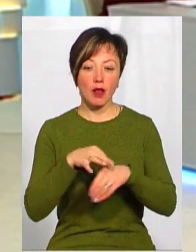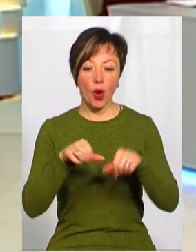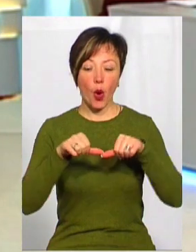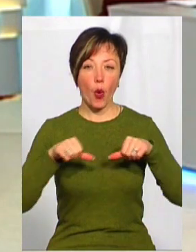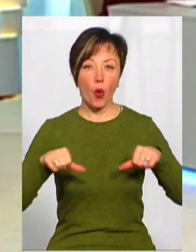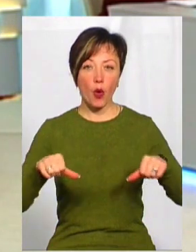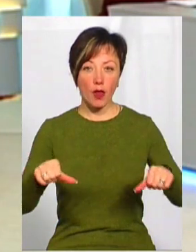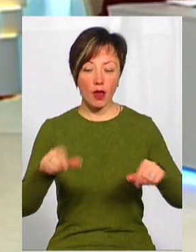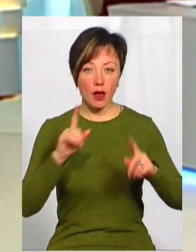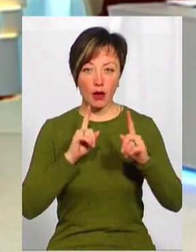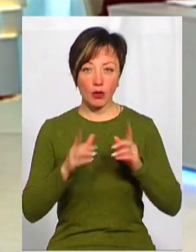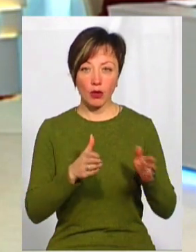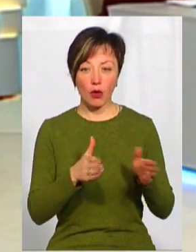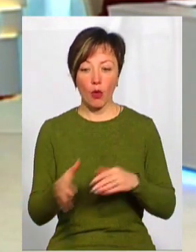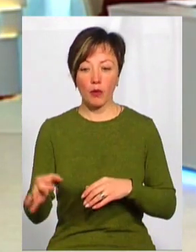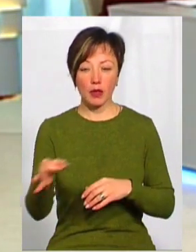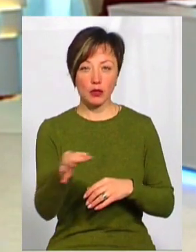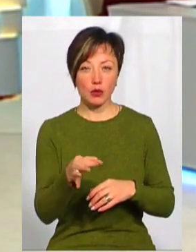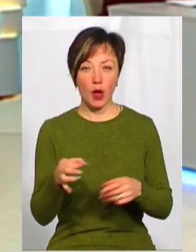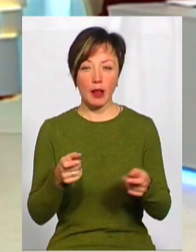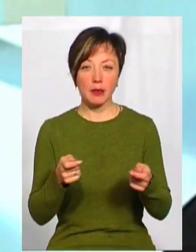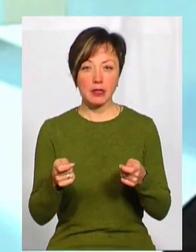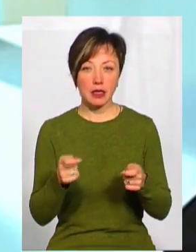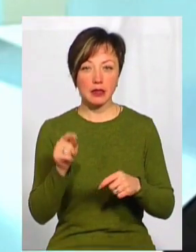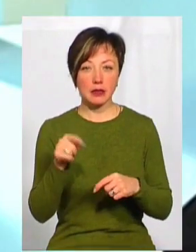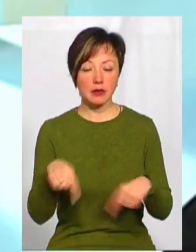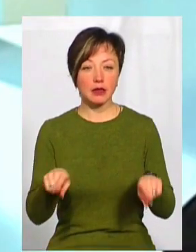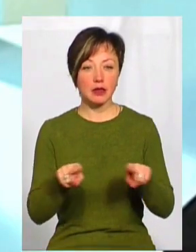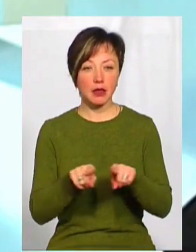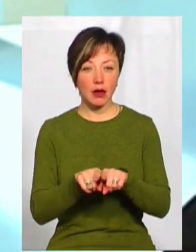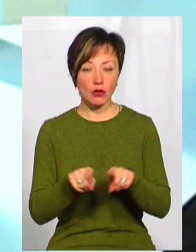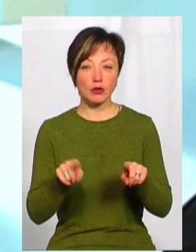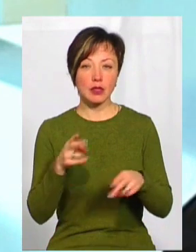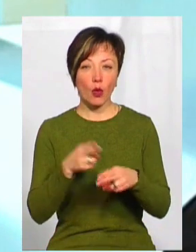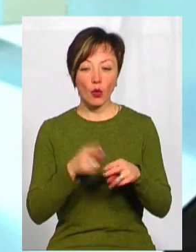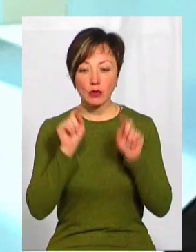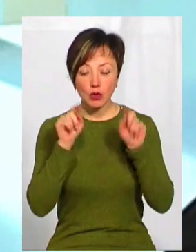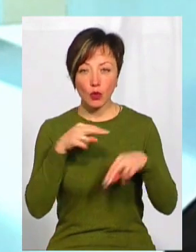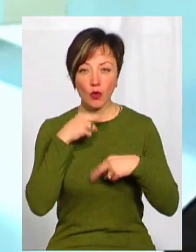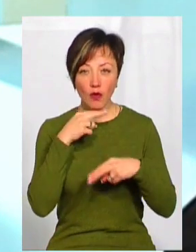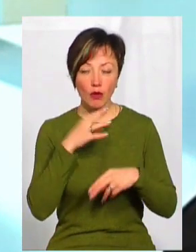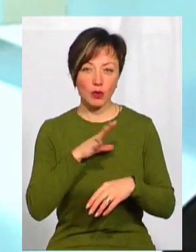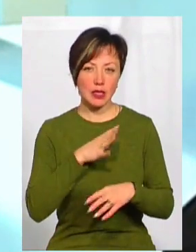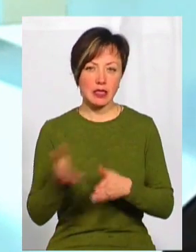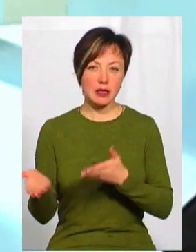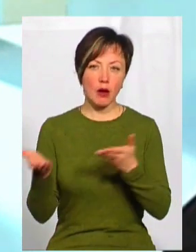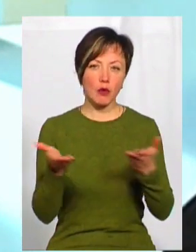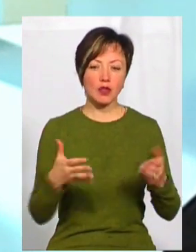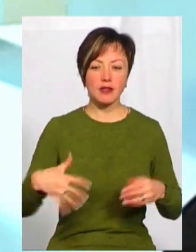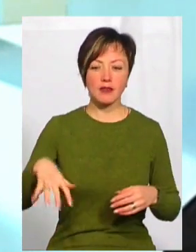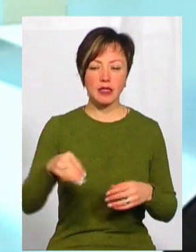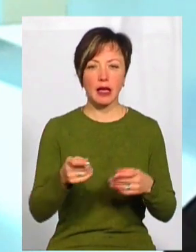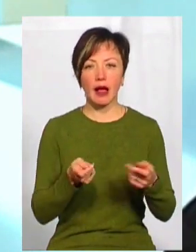колегію, підготували колегію обласної державної адміністрації, на якій також загострили увагу, були запрошені всі керівники